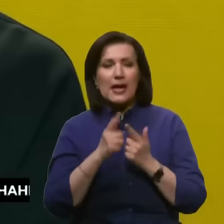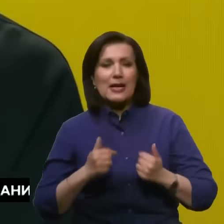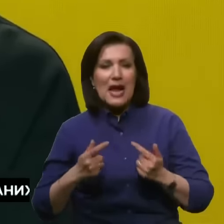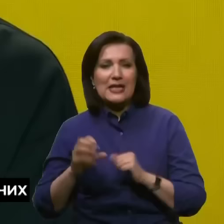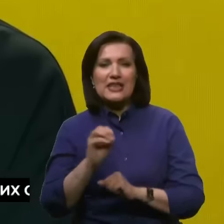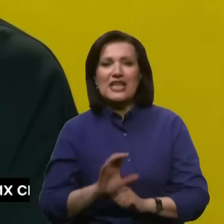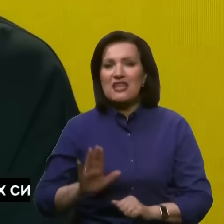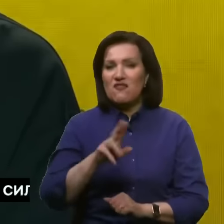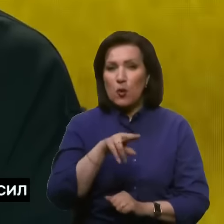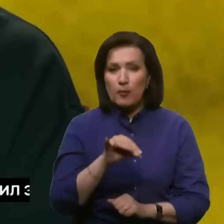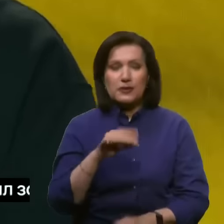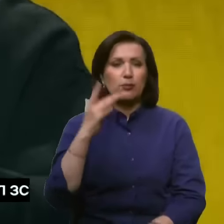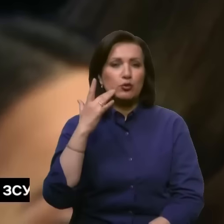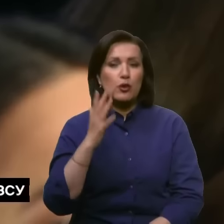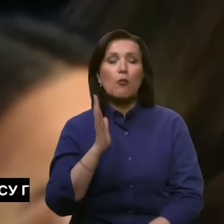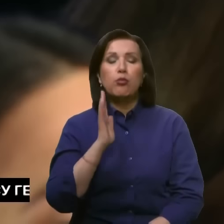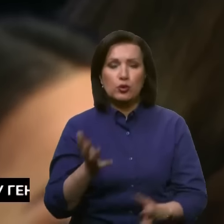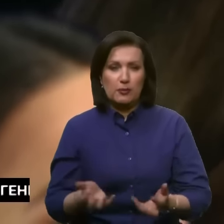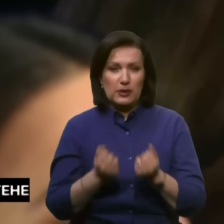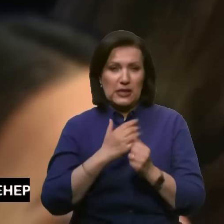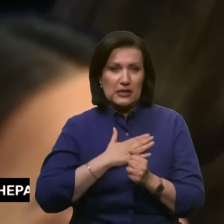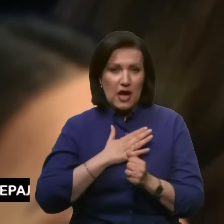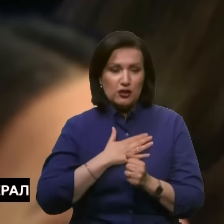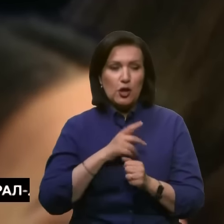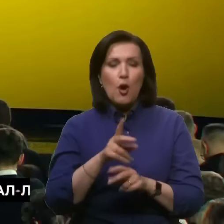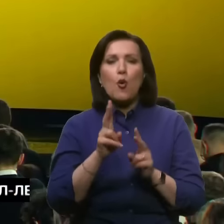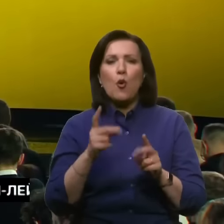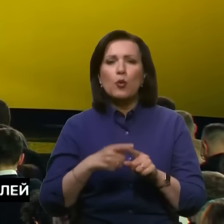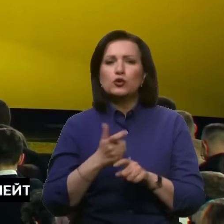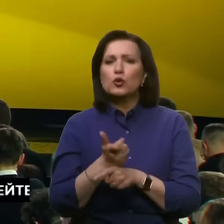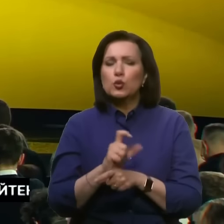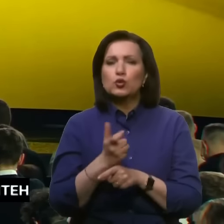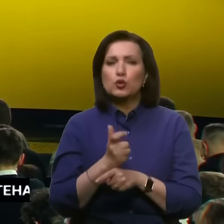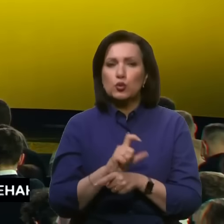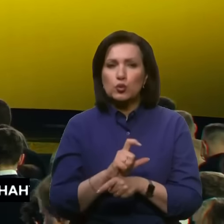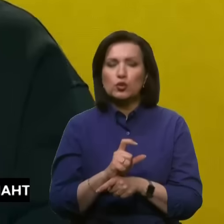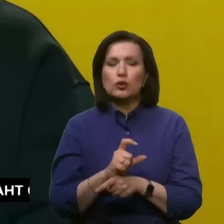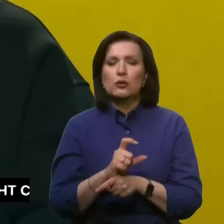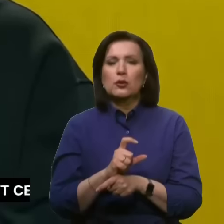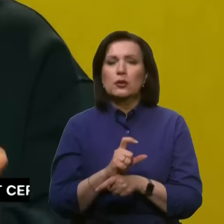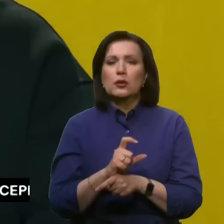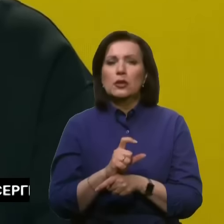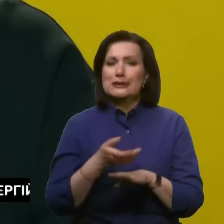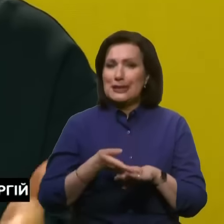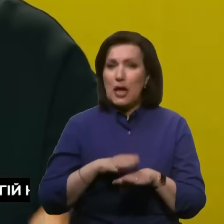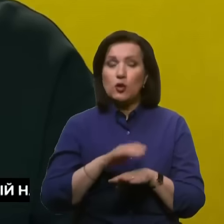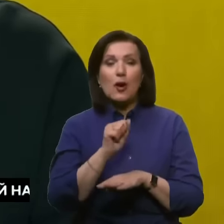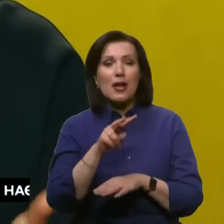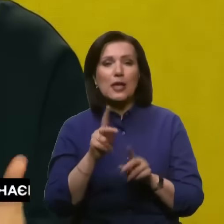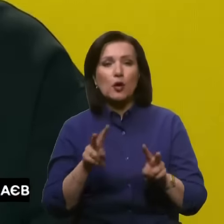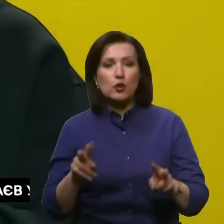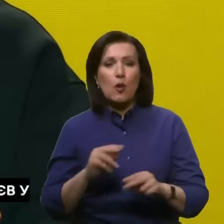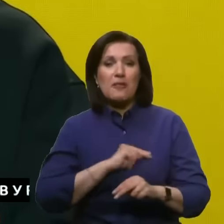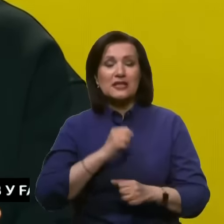країни Європи, Сполучені Штати будуть підтримувати наших, тих, кому це дуже-дуже складно, але ті,